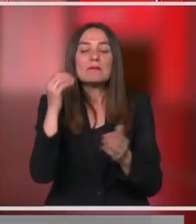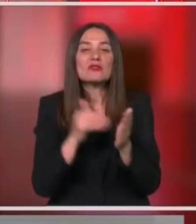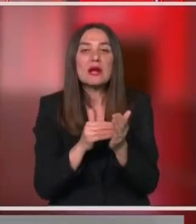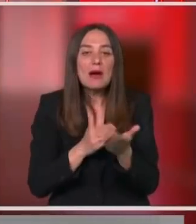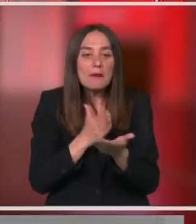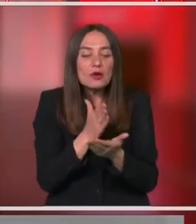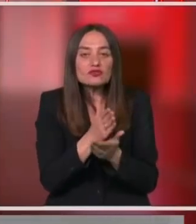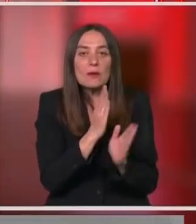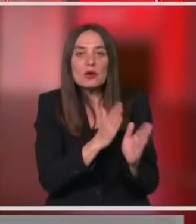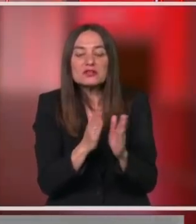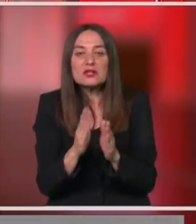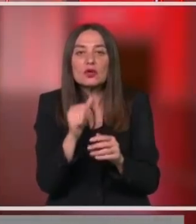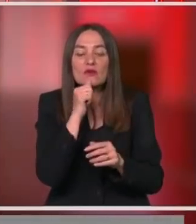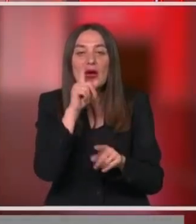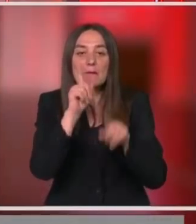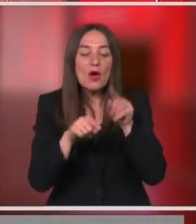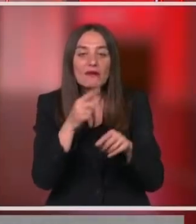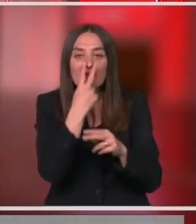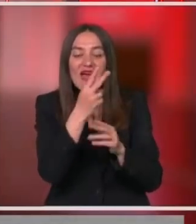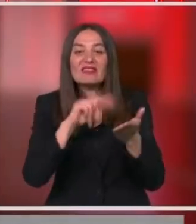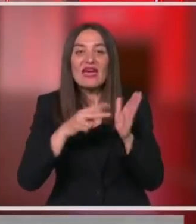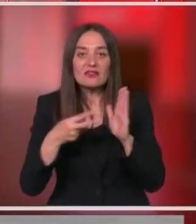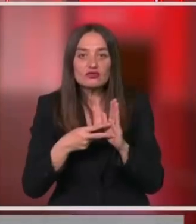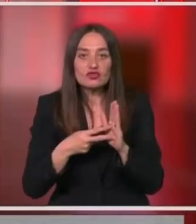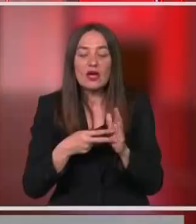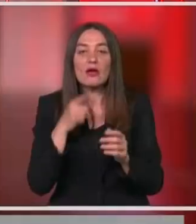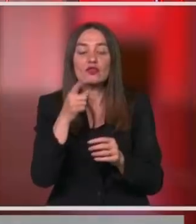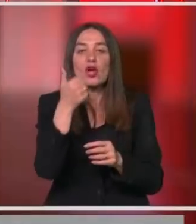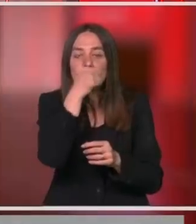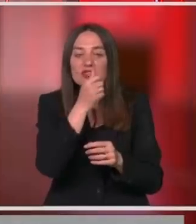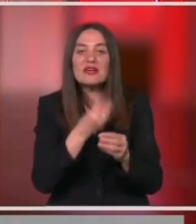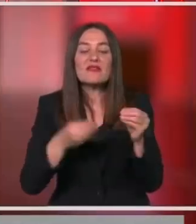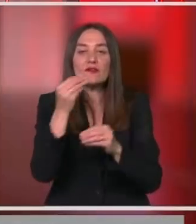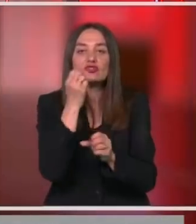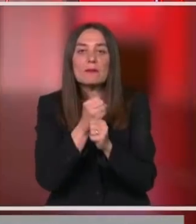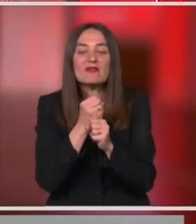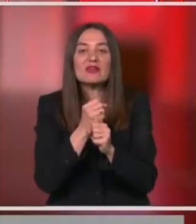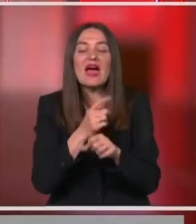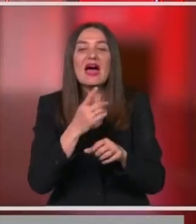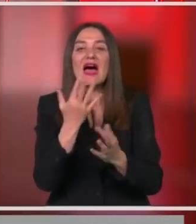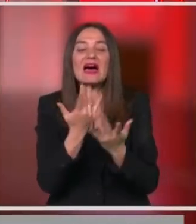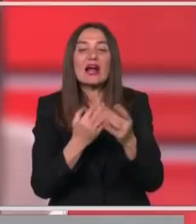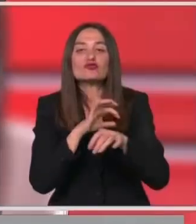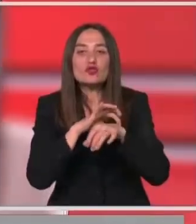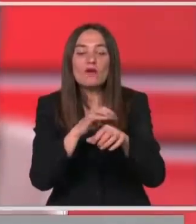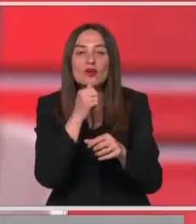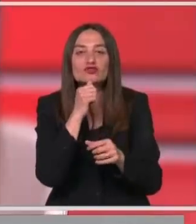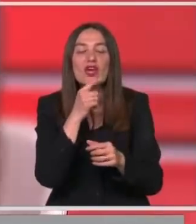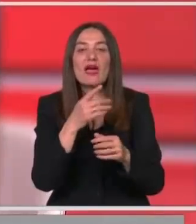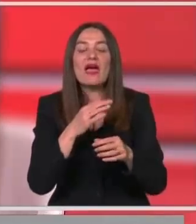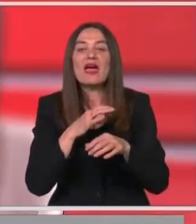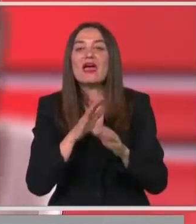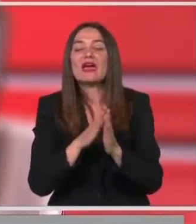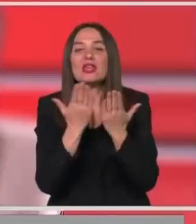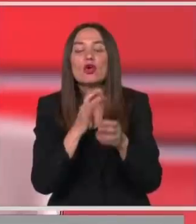kroz procedure za još pojedine aspekte, tehničke aspekte, Jovana. To je ono čime će se najviše baviti računovođe i knjigovođe. Ko čini taj tim? Ko su